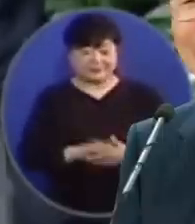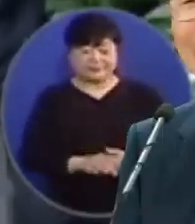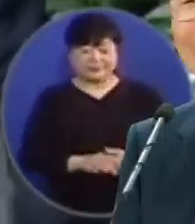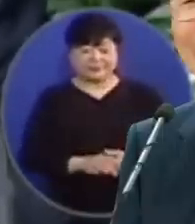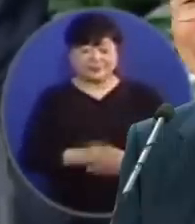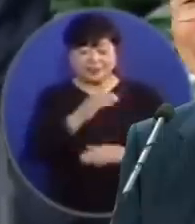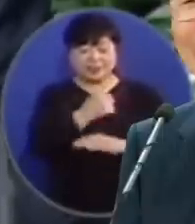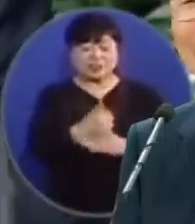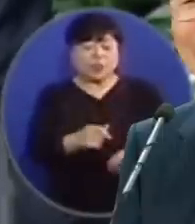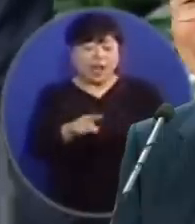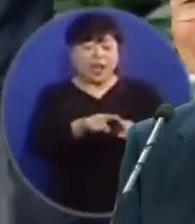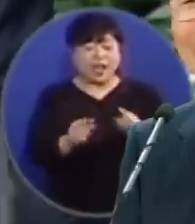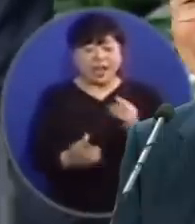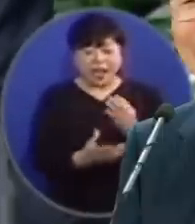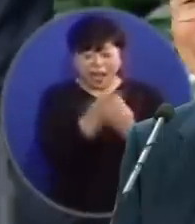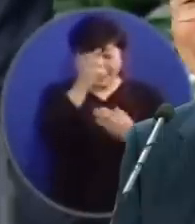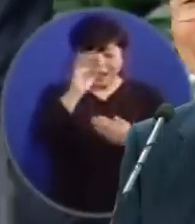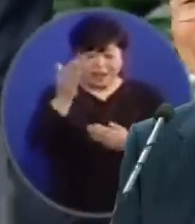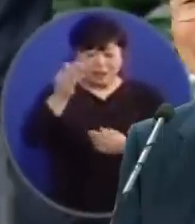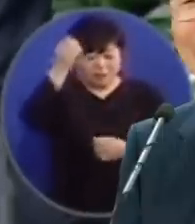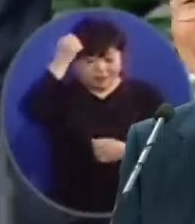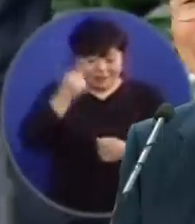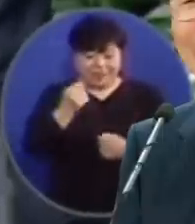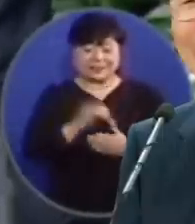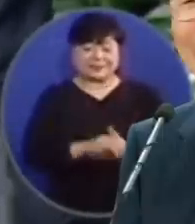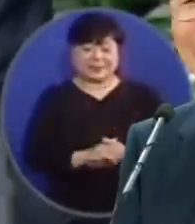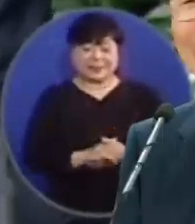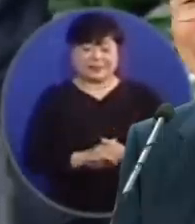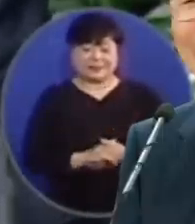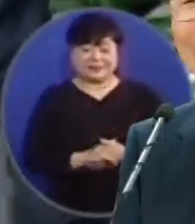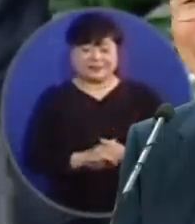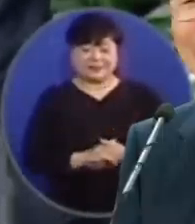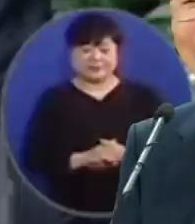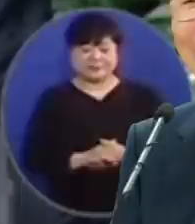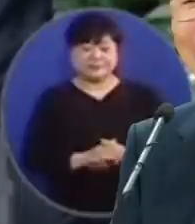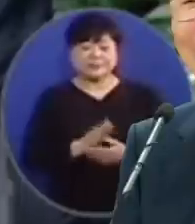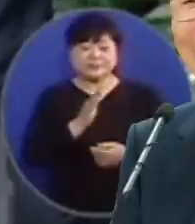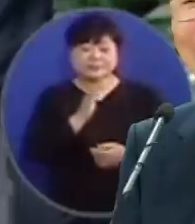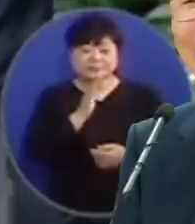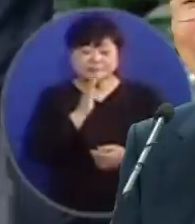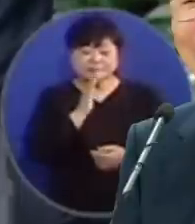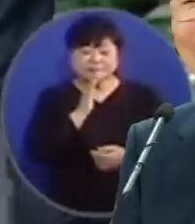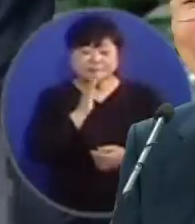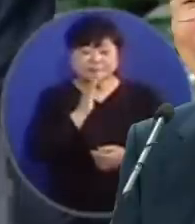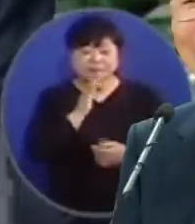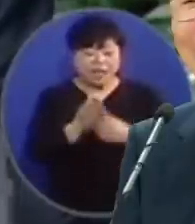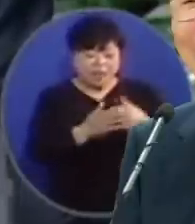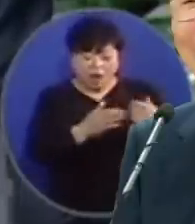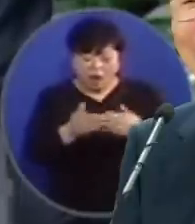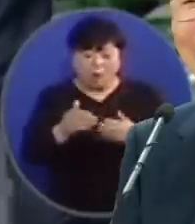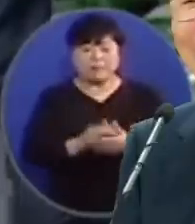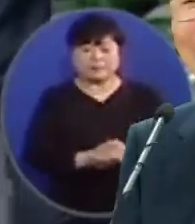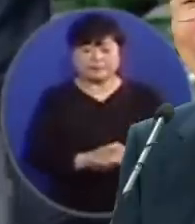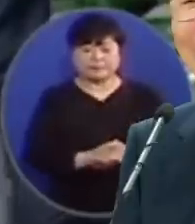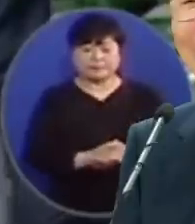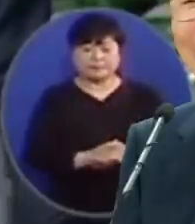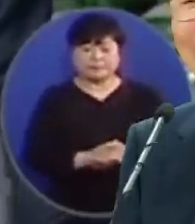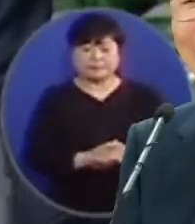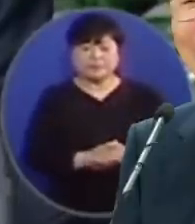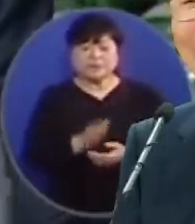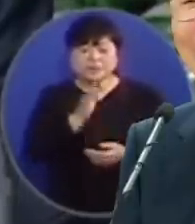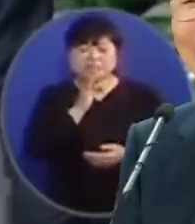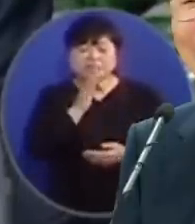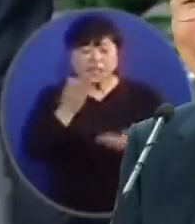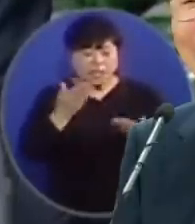우리는 그리스도와 하나가 되어 있다는 것을 잊지 말아야 되는 것입니다. 이것은 이론이 아닙니다. 이것은 경험인 것입니다. 이것은